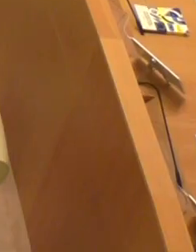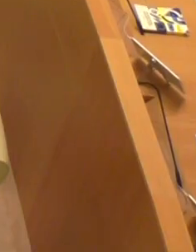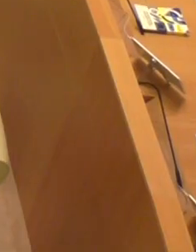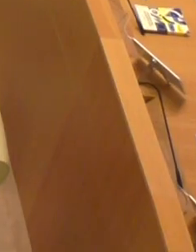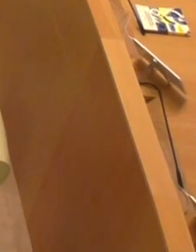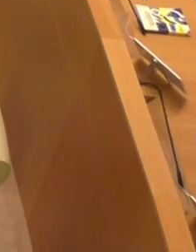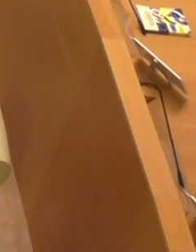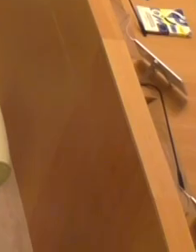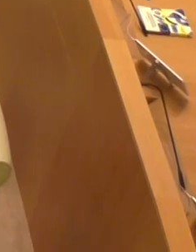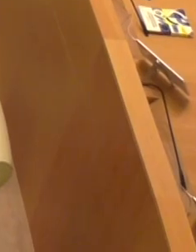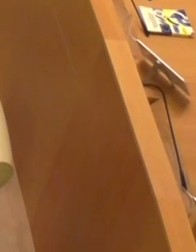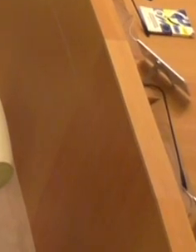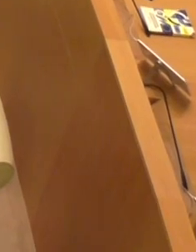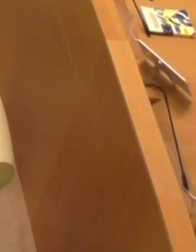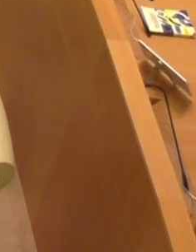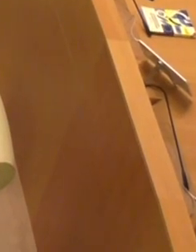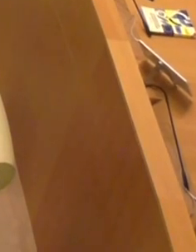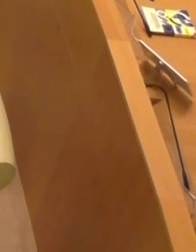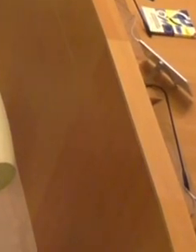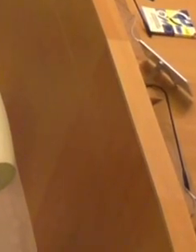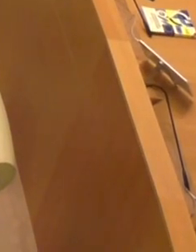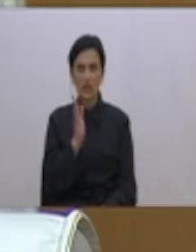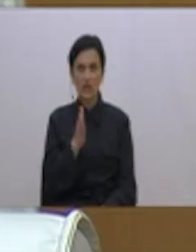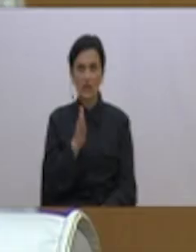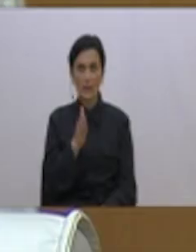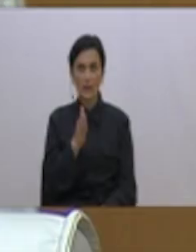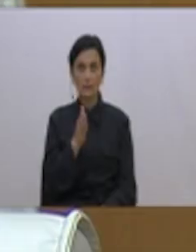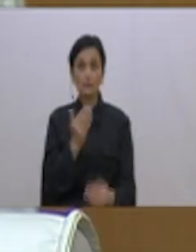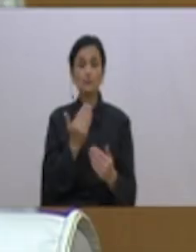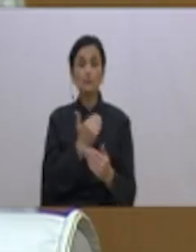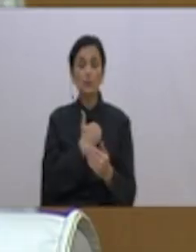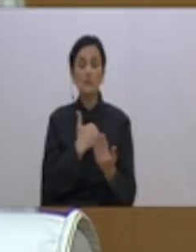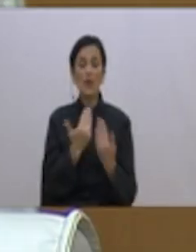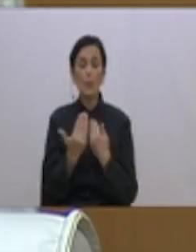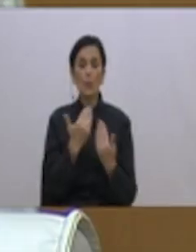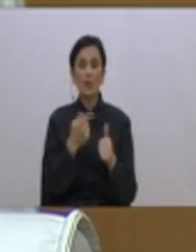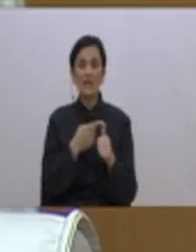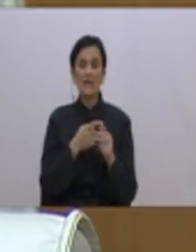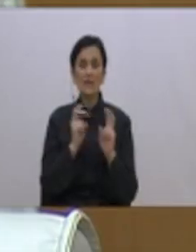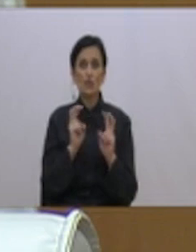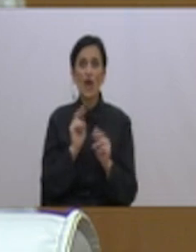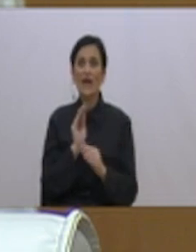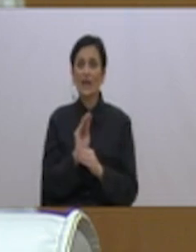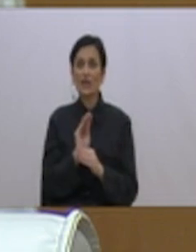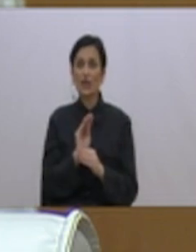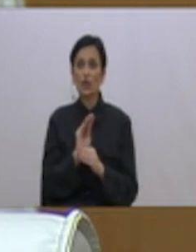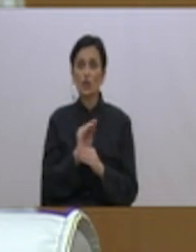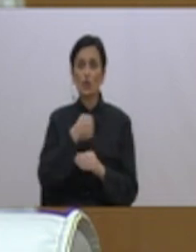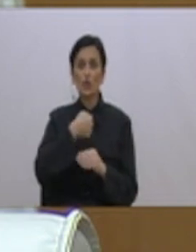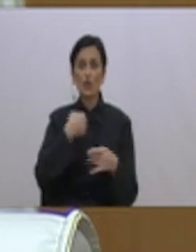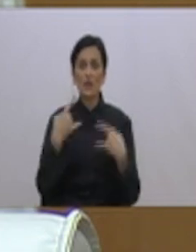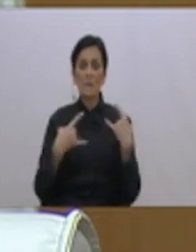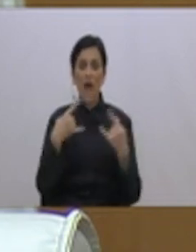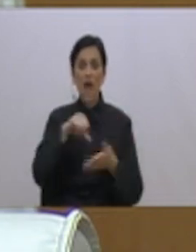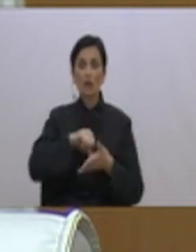კრიტიკული მედიის დამსახურებაა, რომ ბრიუსელში მათი პასაჟებით ესაუბრებიან. აქვე მინდა მივმართო ეგრეთ წოდებული კრიტიკული მედიის